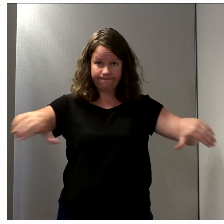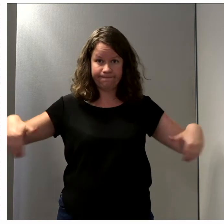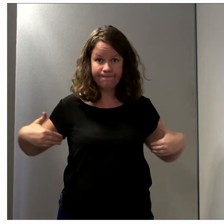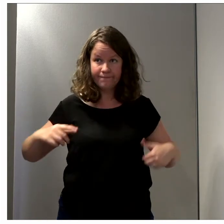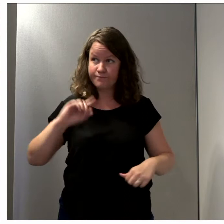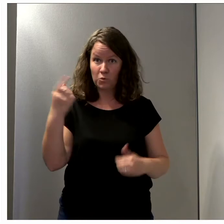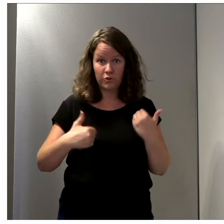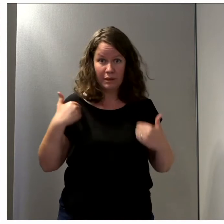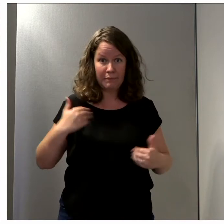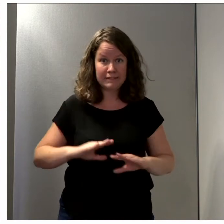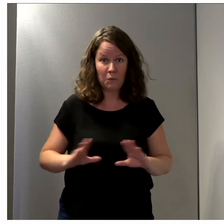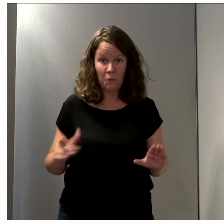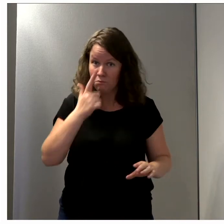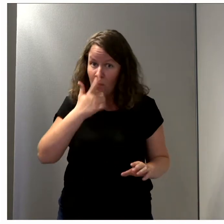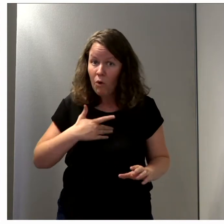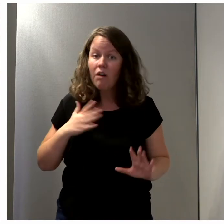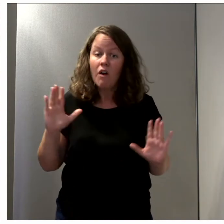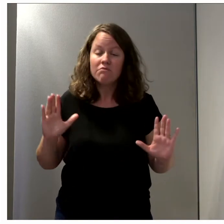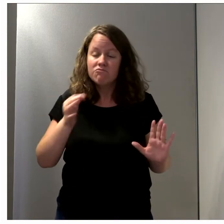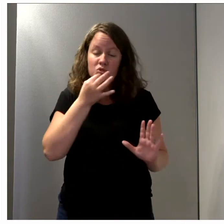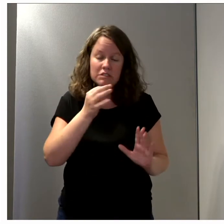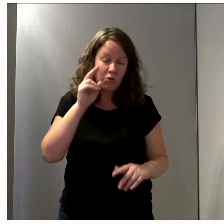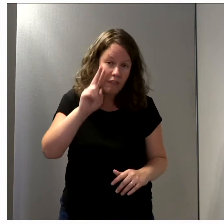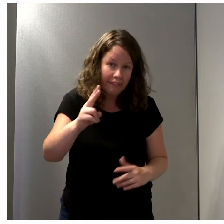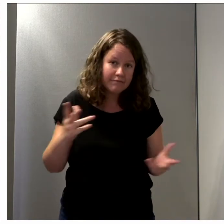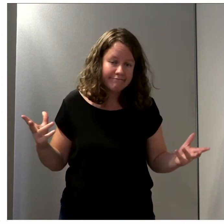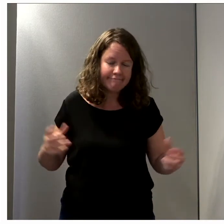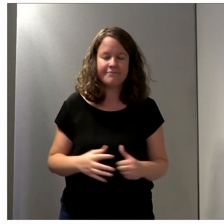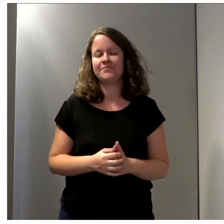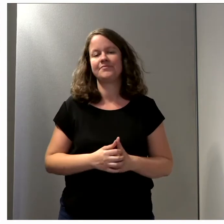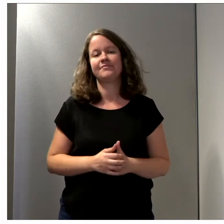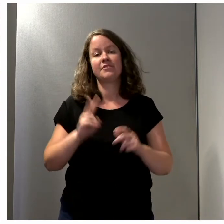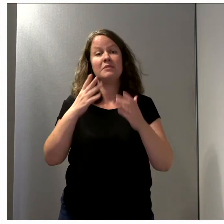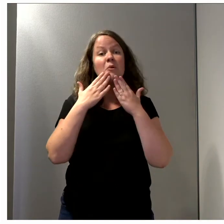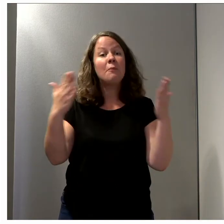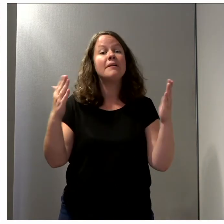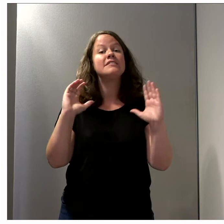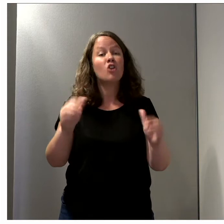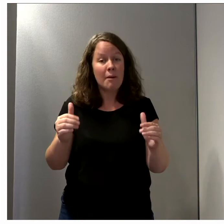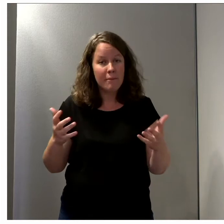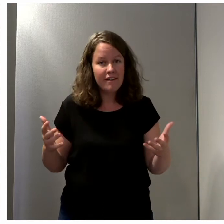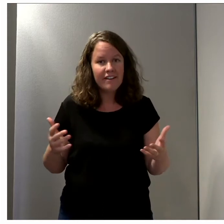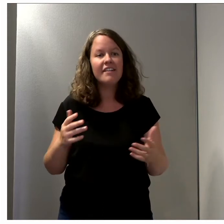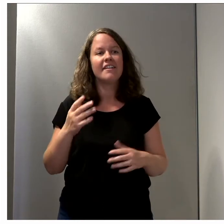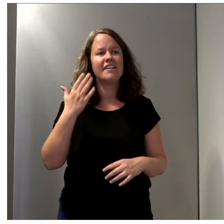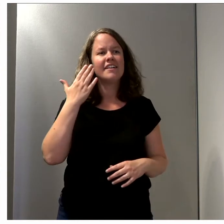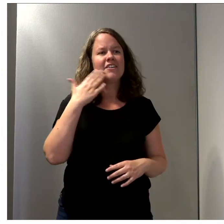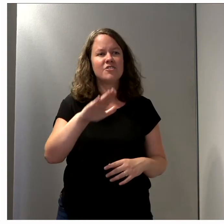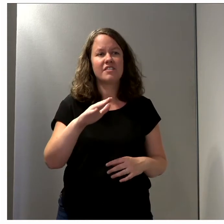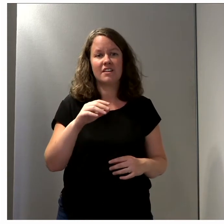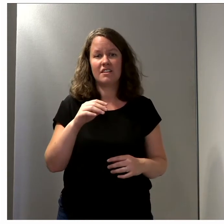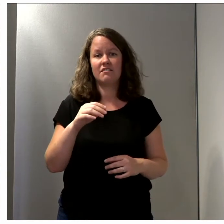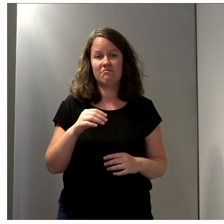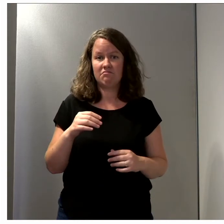je le dis vraiment mais voilà sinon tout le monde voilà, mais merci quand même. Et je sais que dans l'avion, j'espère